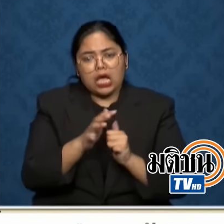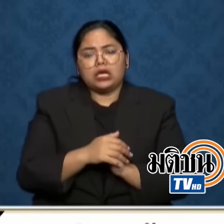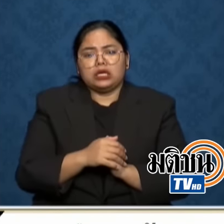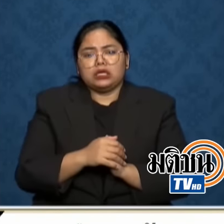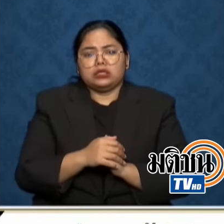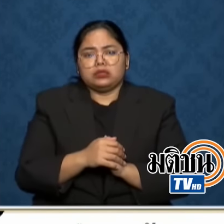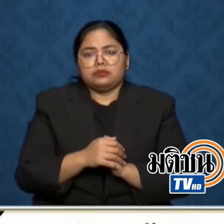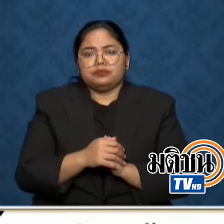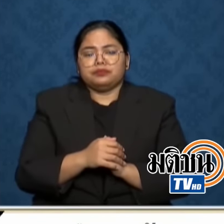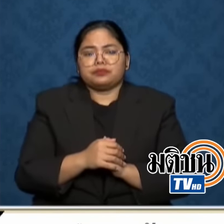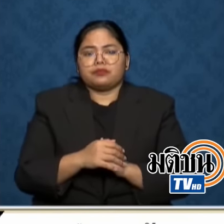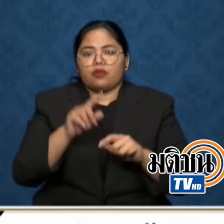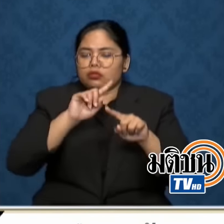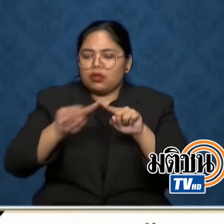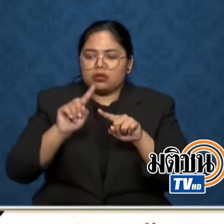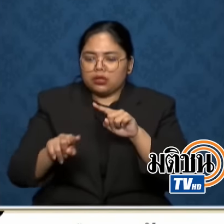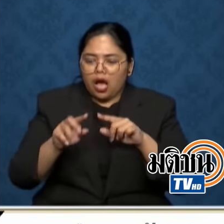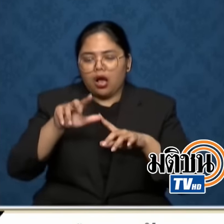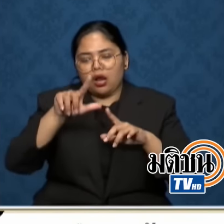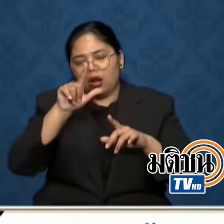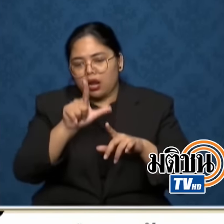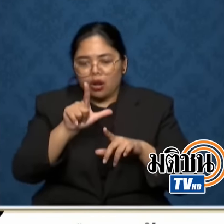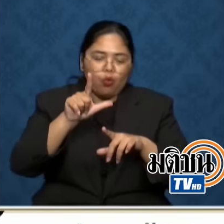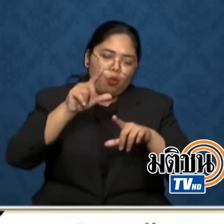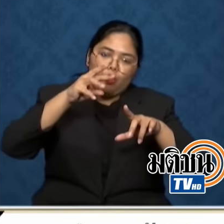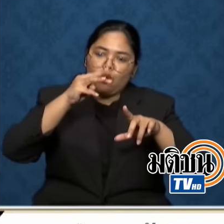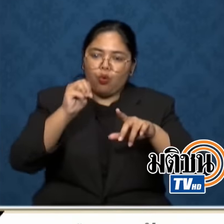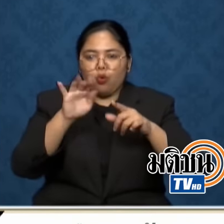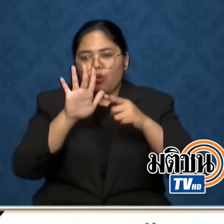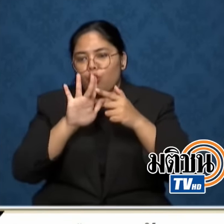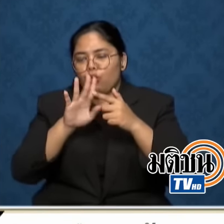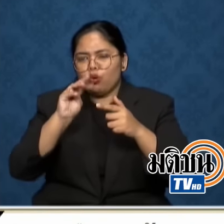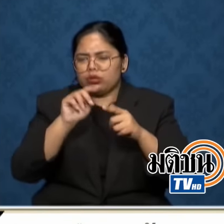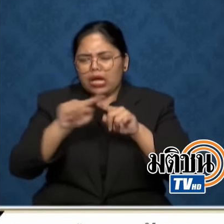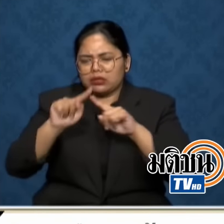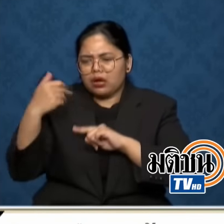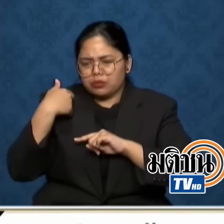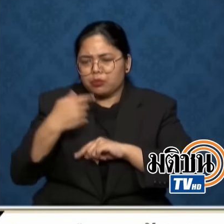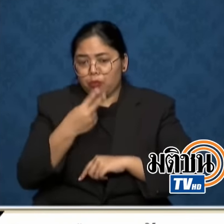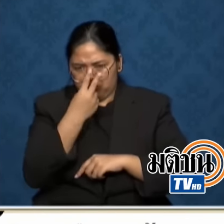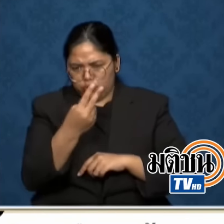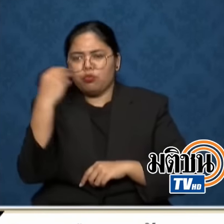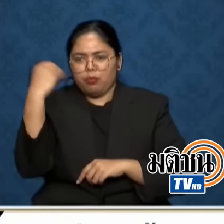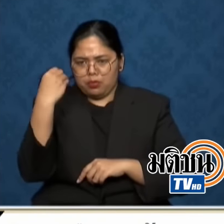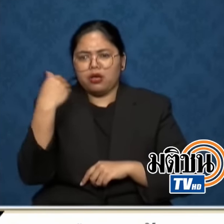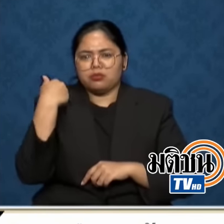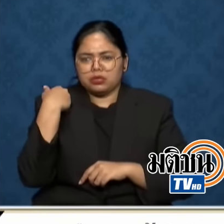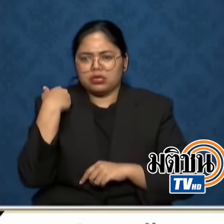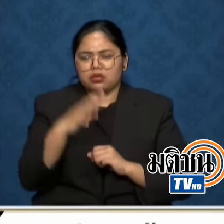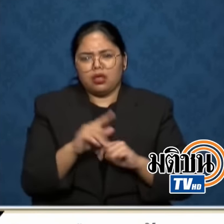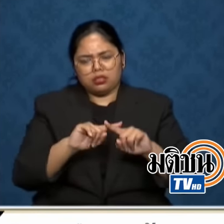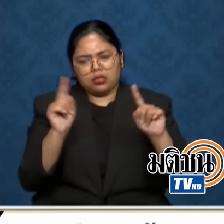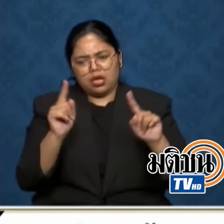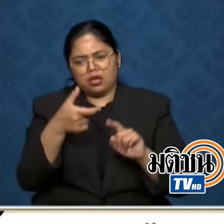ทยศึกวันแชมเปี้ยนชิพศึกวันลุมพินีวันไฟท์ไนท์ตอนแรกผมก็ไม่ได้อะไรหรอกครับเพราะผมก็ชอบดูเนาะแต่ผมงงทำไมมันไม่